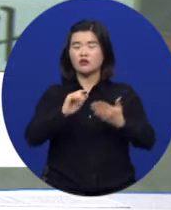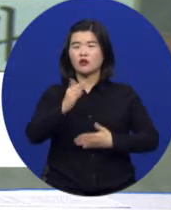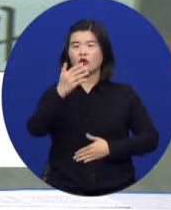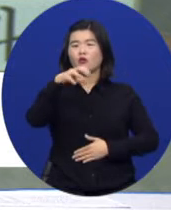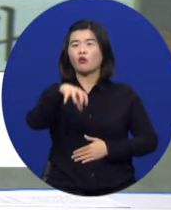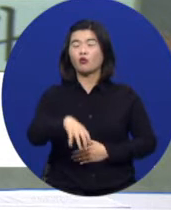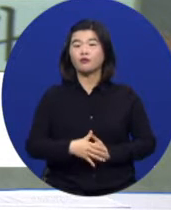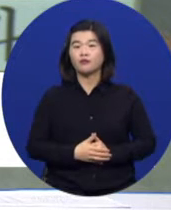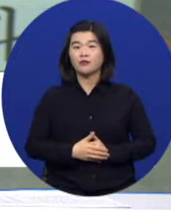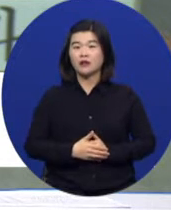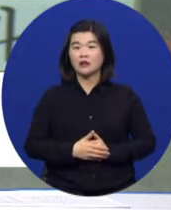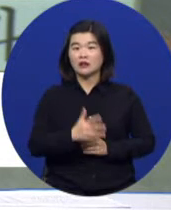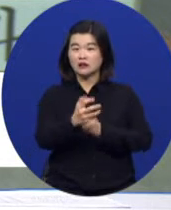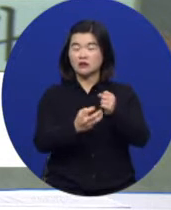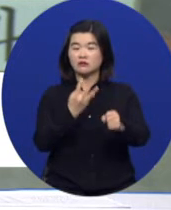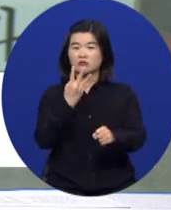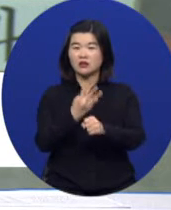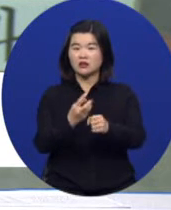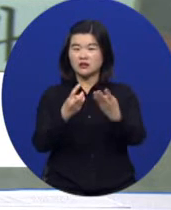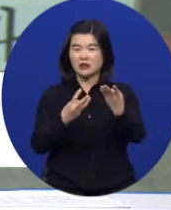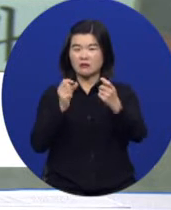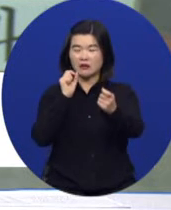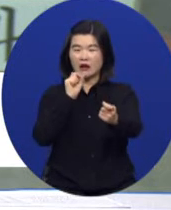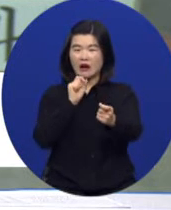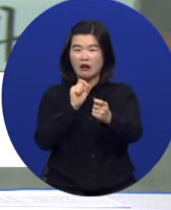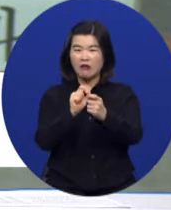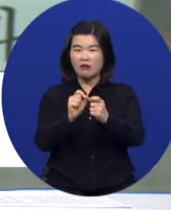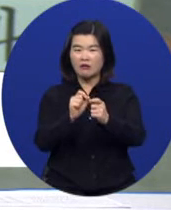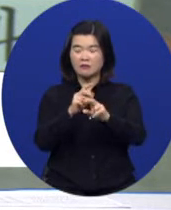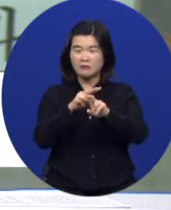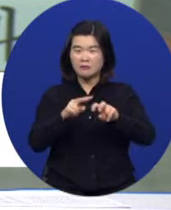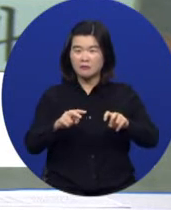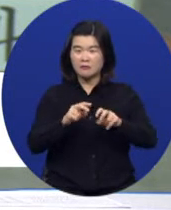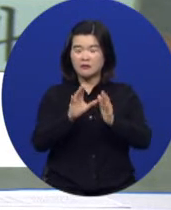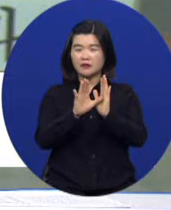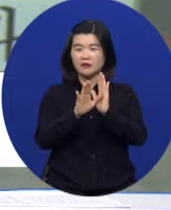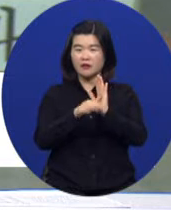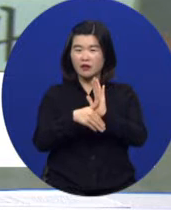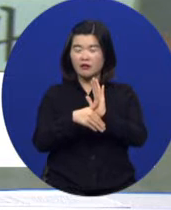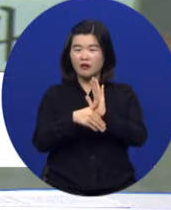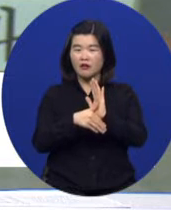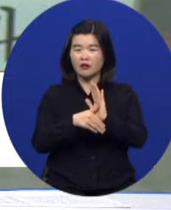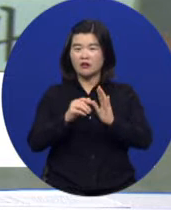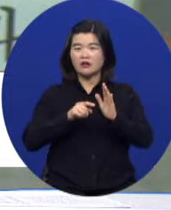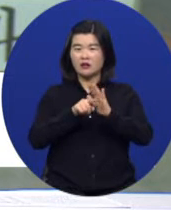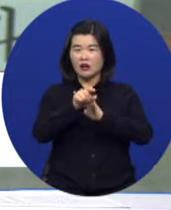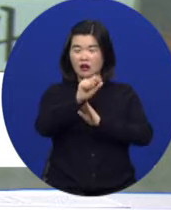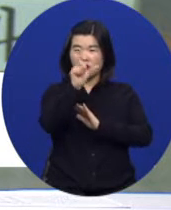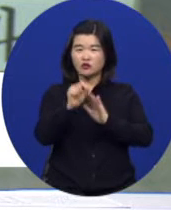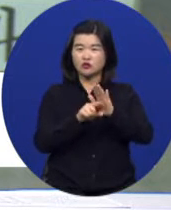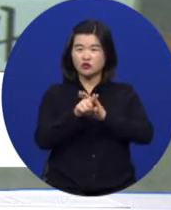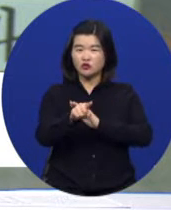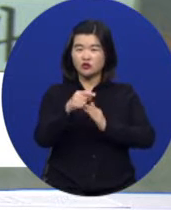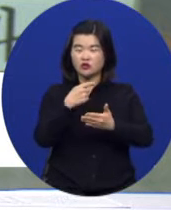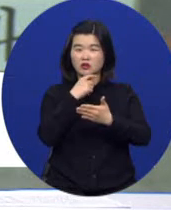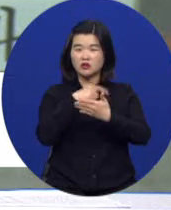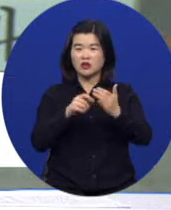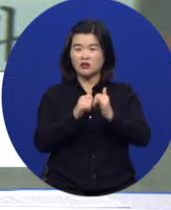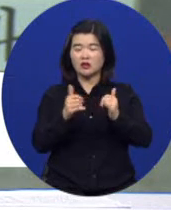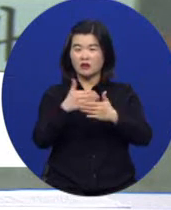곳입니다. 제74주년 4.3을 앞두고 열린 증언 본풀이 마당에서 이 다랑쉬굴 희생자